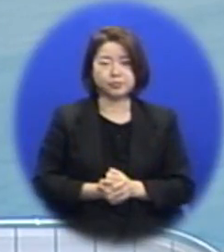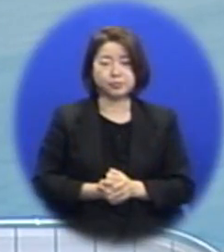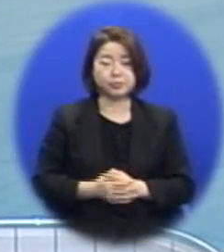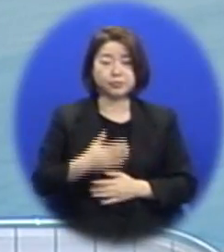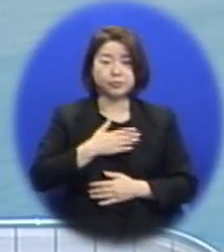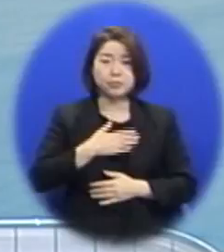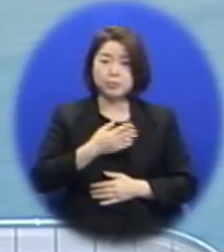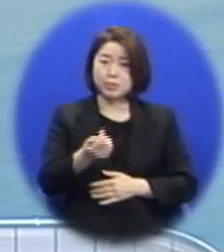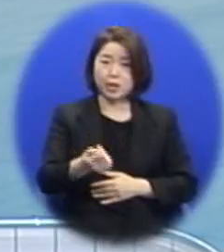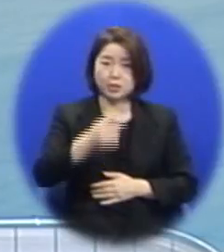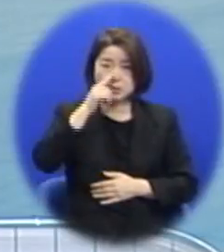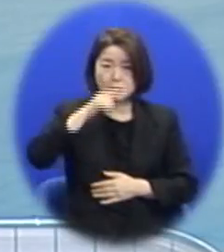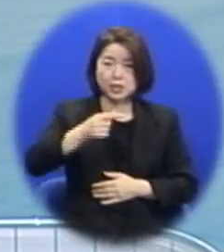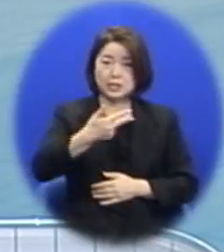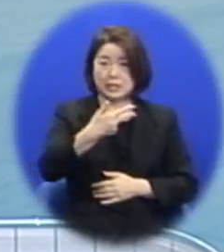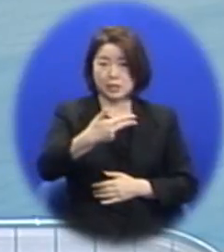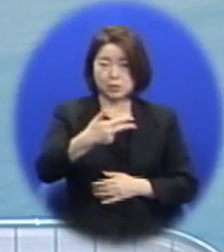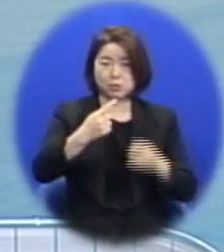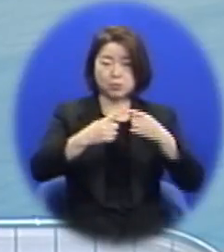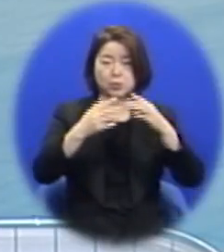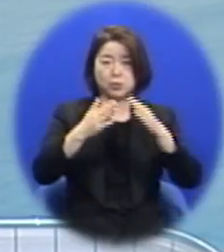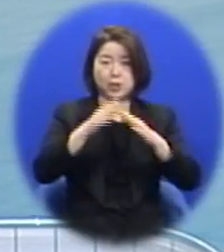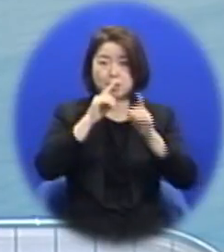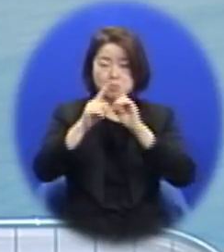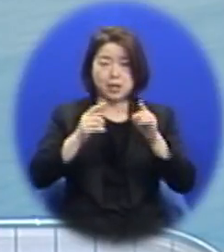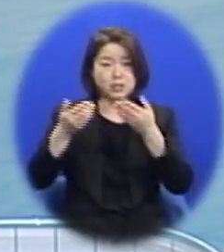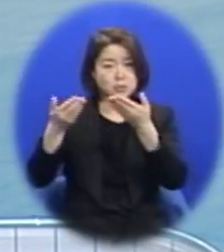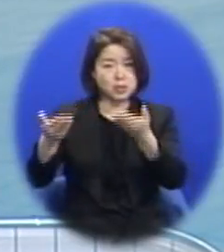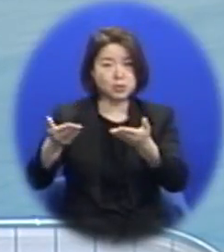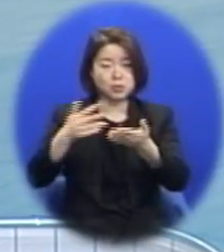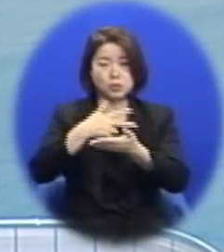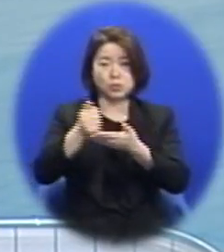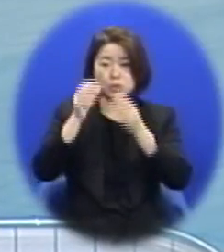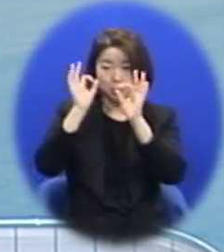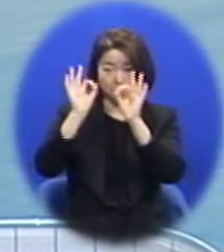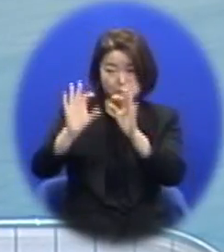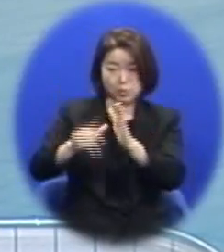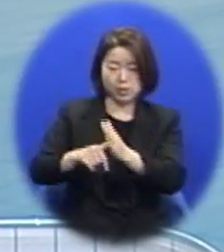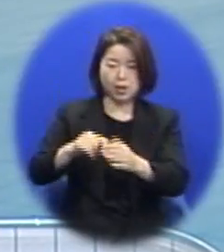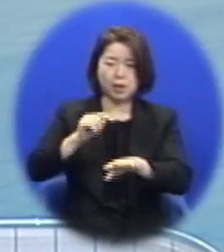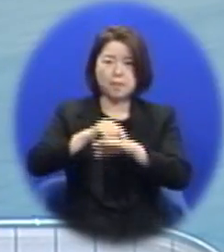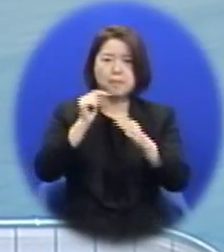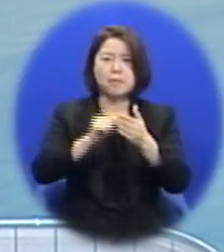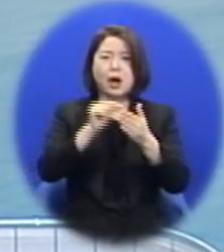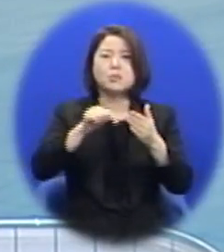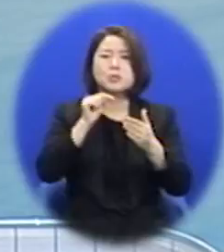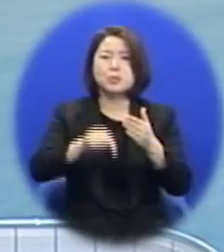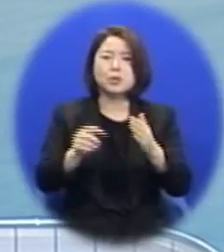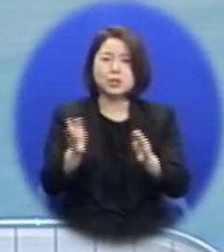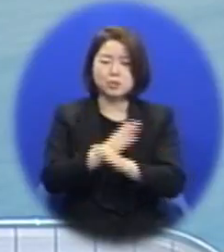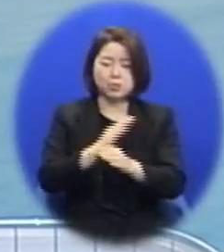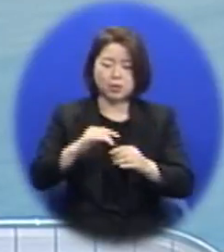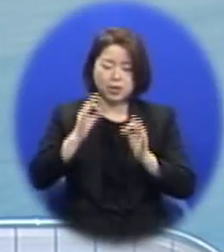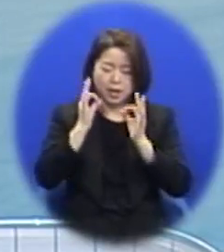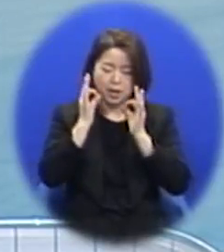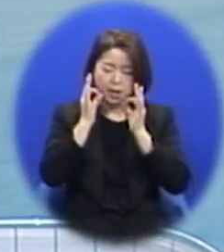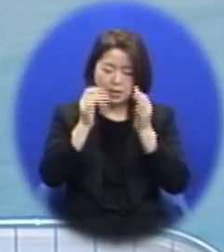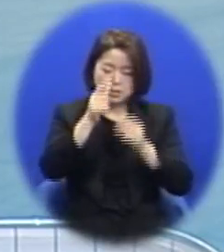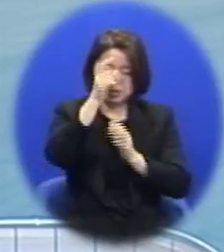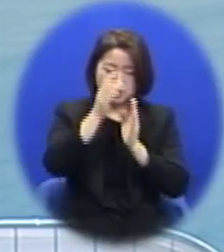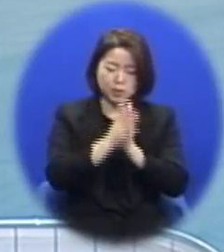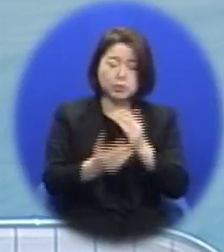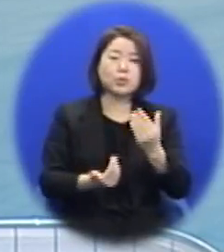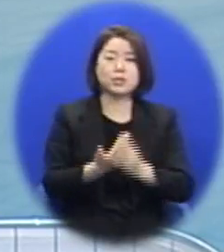저는 소아시아 일곱 교회에 말씀하시는 주님을 보면서 마음속에서부터 간절한 기도가 일어났습니다.